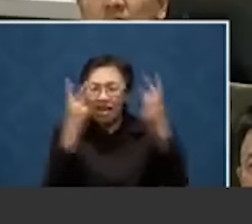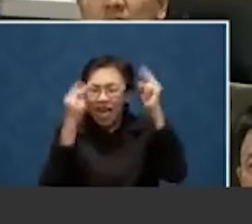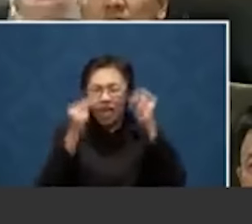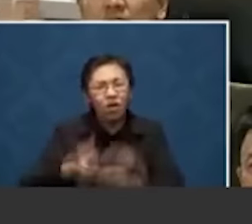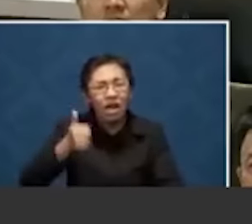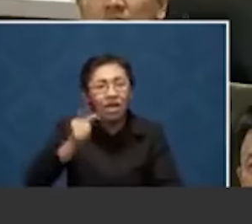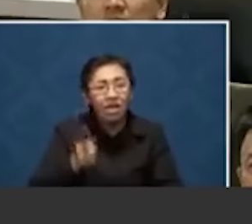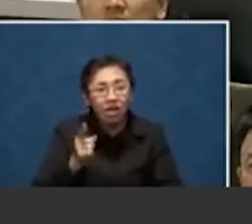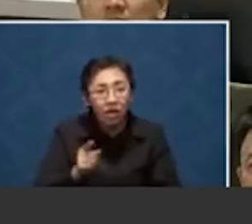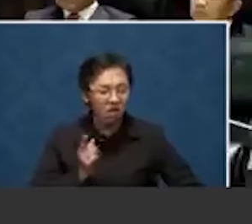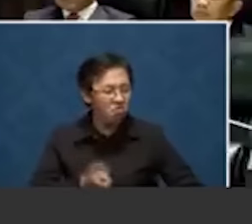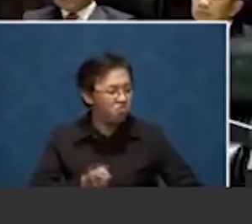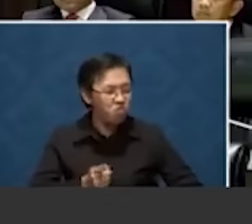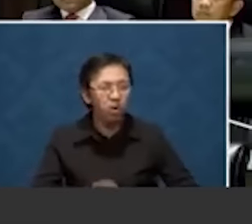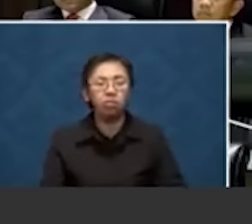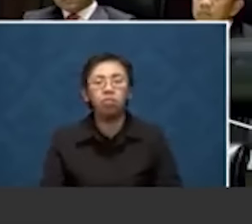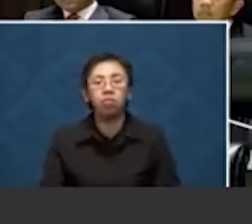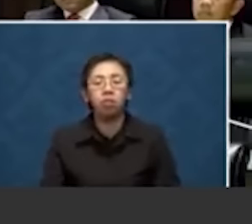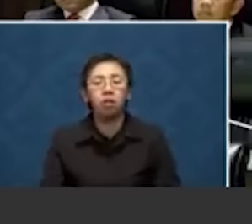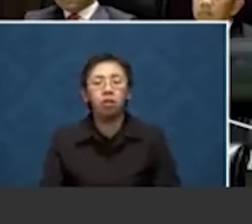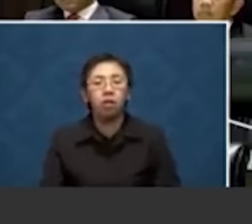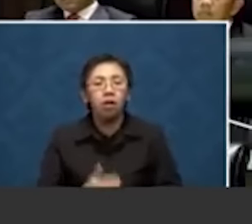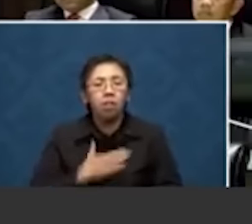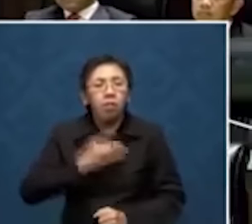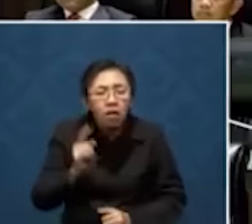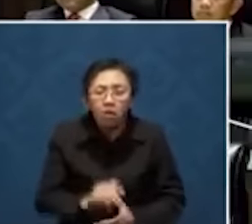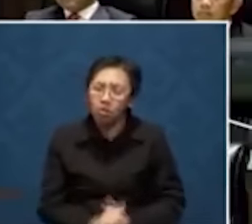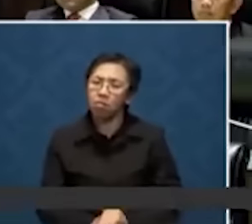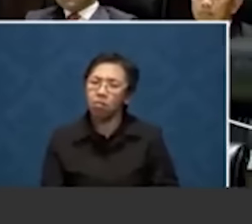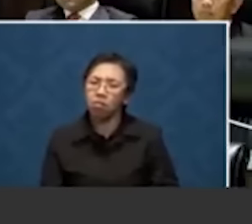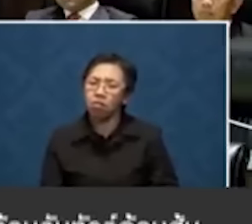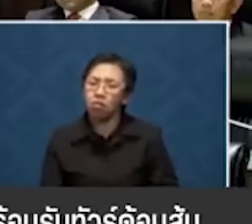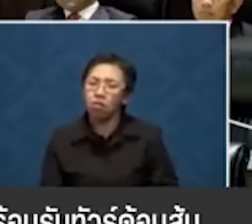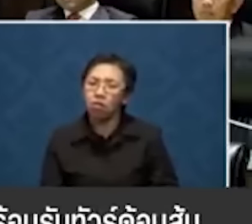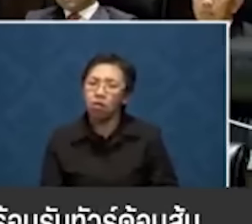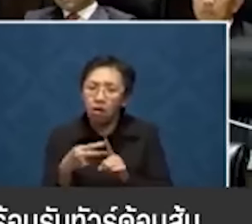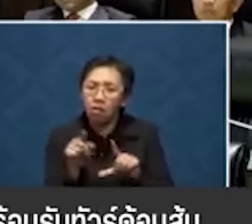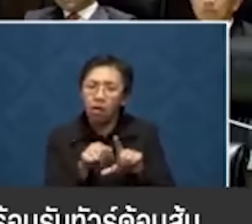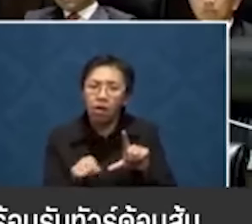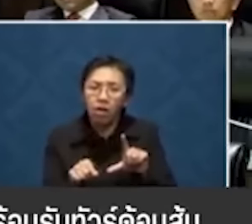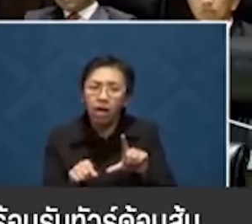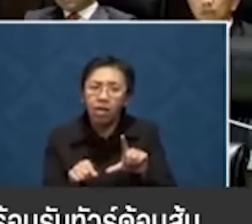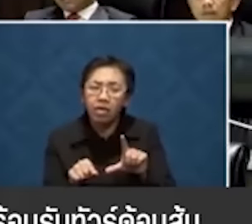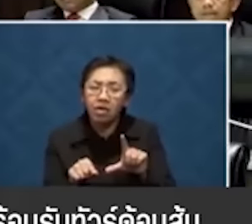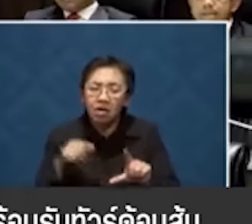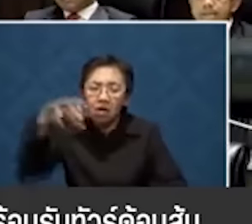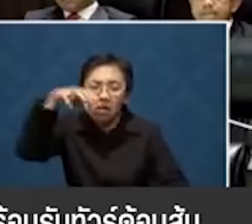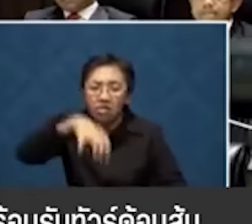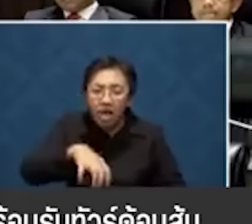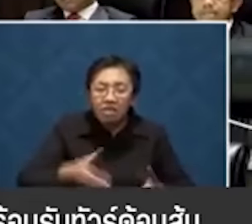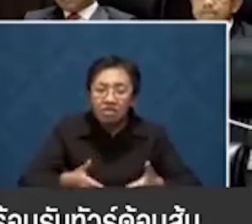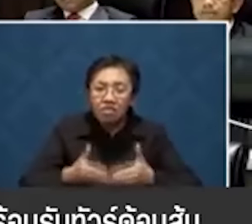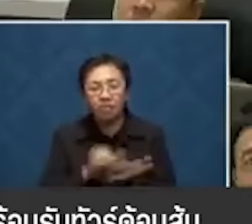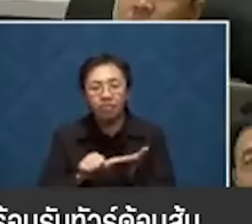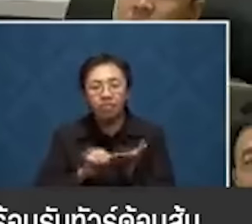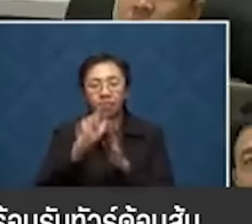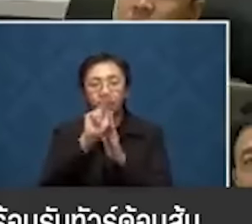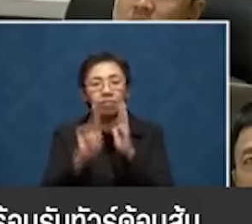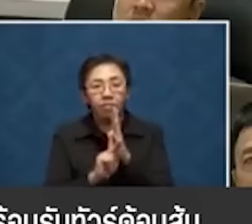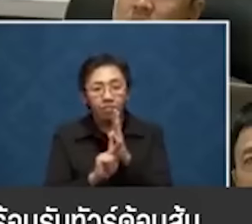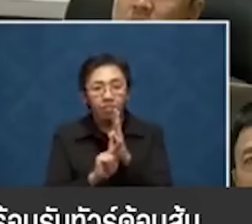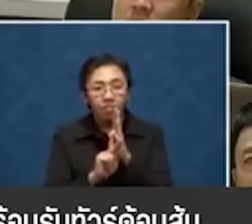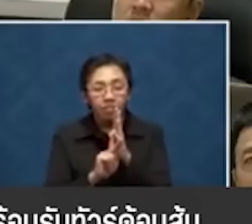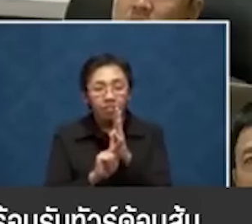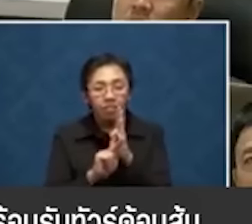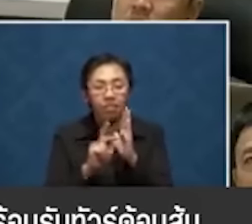แน่ถ้าไม่มี112เหมือนกับทำให้ผมคิดได้ว่าเฮ้ยพรรคอนาคตใหม่กับพรรคก้าวไกลเกิดมาเพื่อล้มล้างเหรอแ